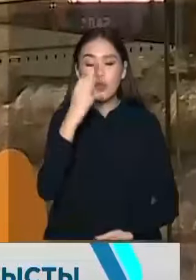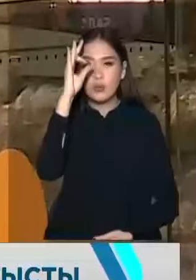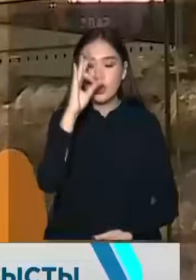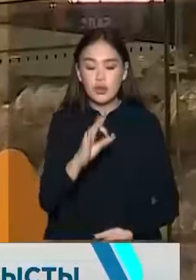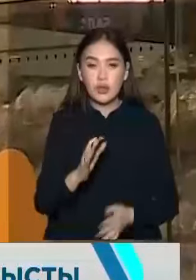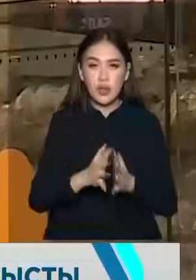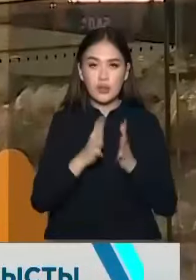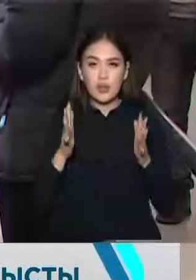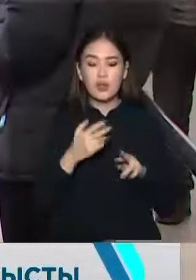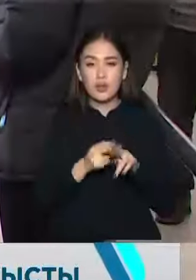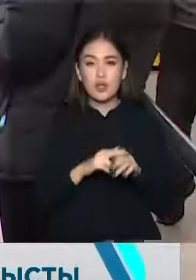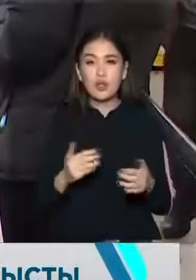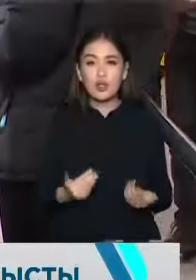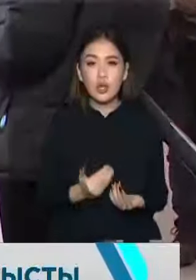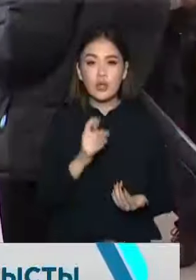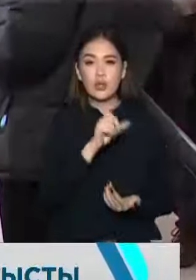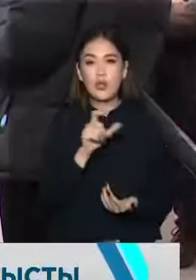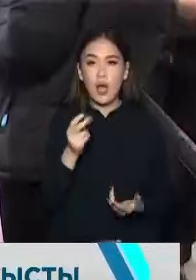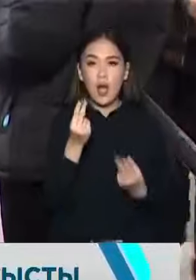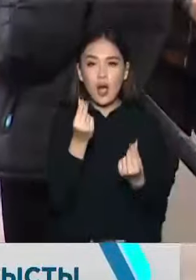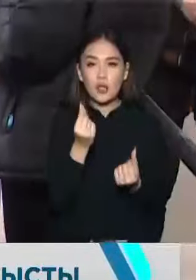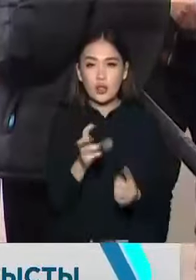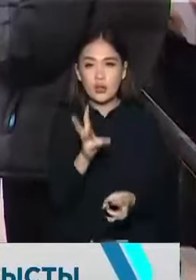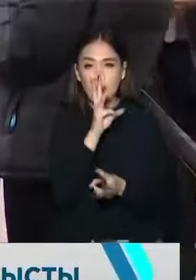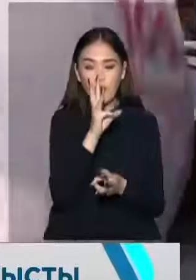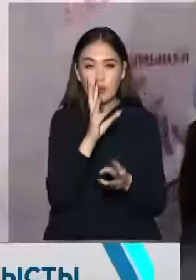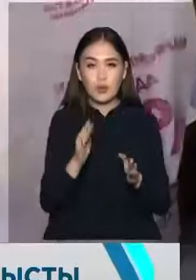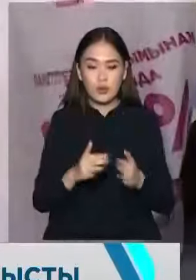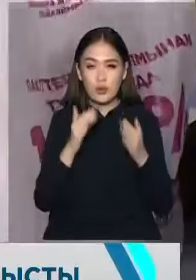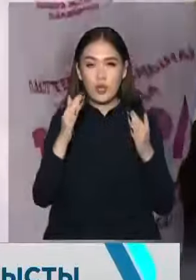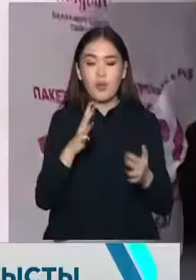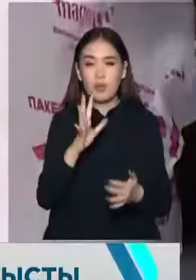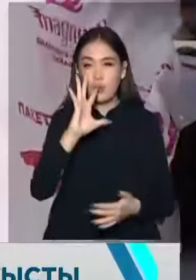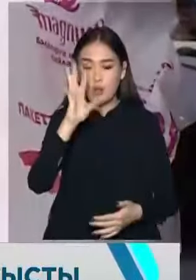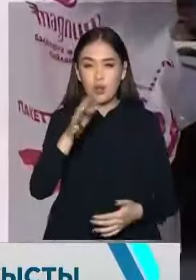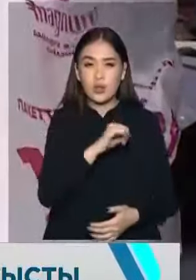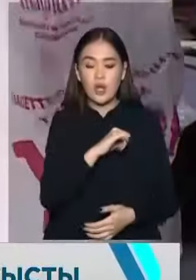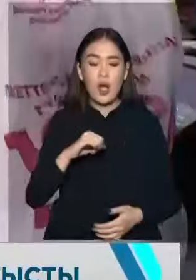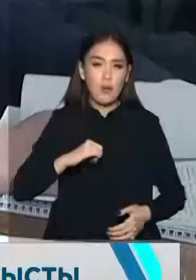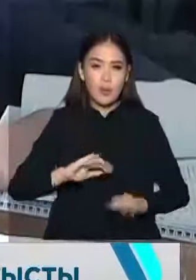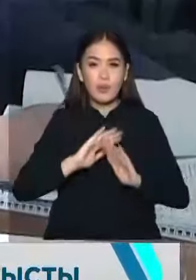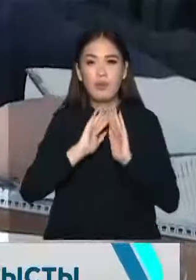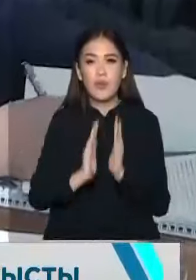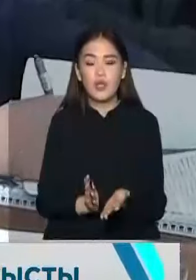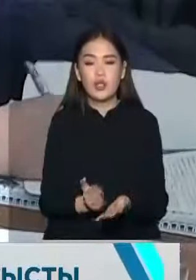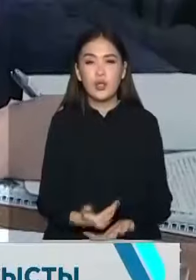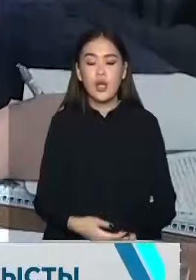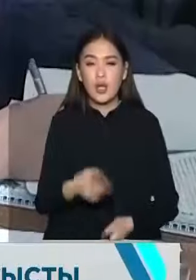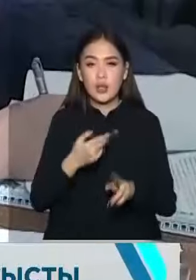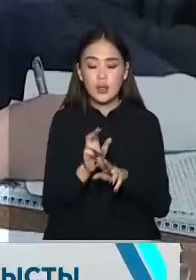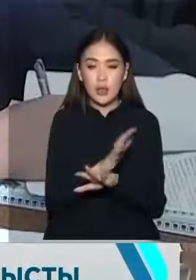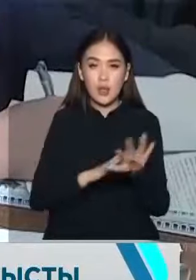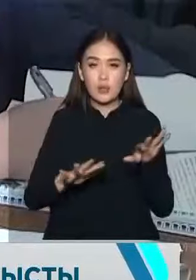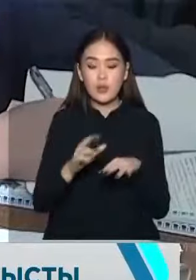асқан. Есесіне тұрғындардың ақшалай табысының өсу қарқыны соңғы 5 жылдағы ең төмен деңгейде. Елімізде